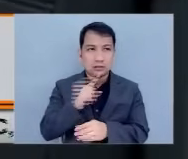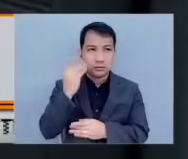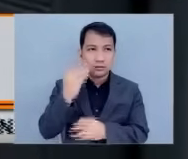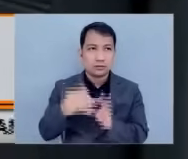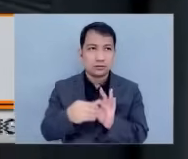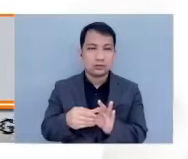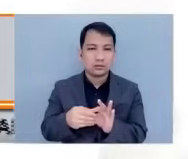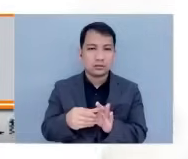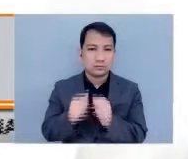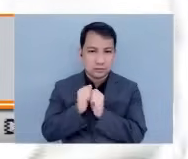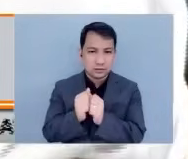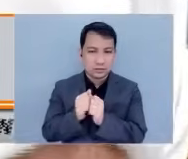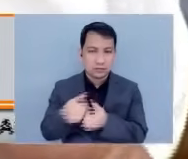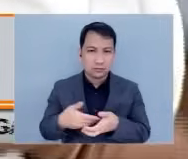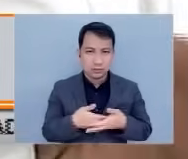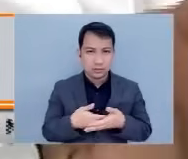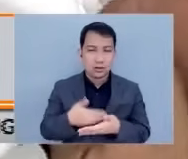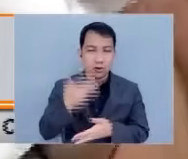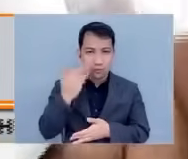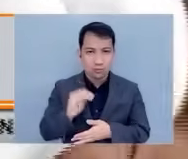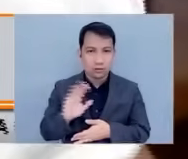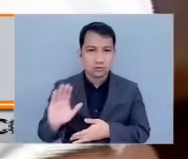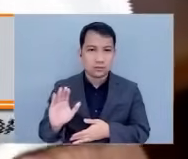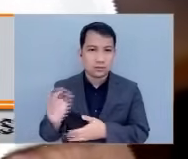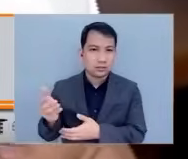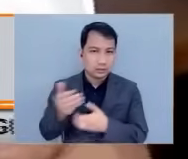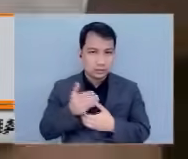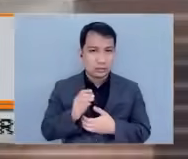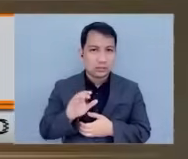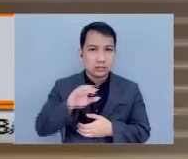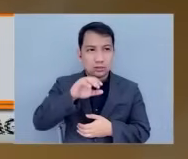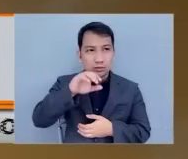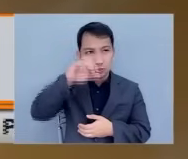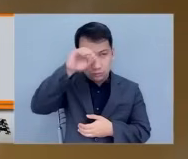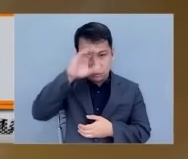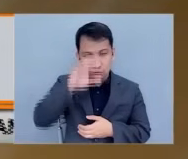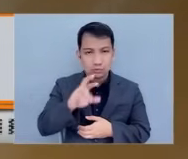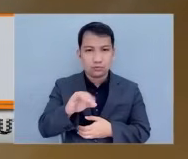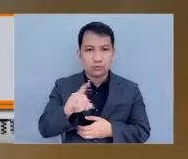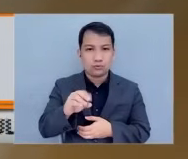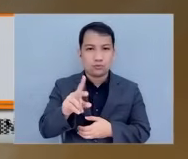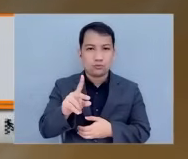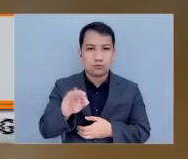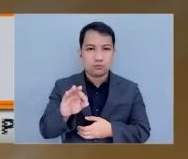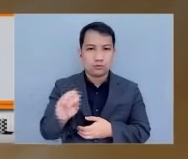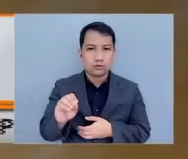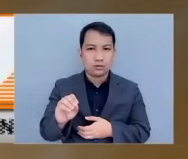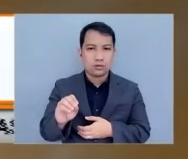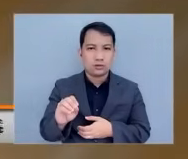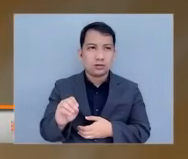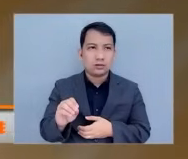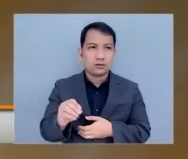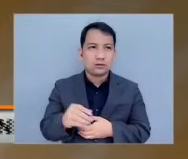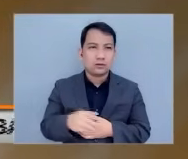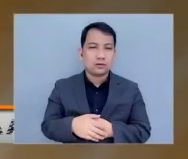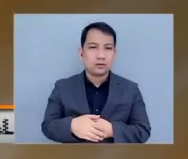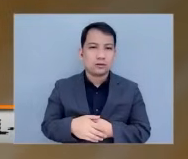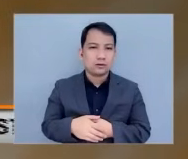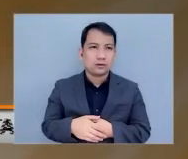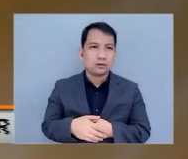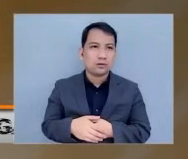ang baby dahil ayaw itong kunin sa kanya ni Lolo Rodolfo. Ang nangyari, sinigawan niya, sabi niya, dalhin mo na yung